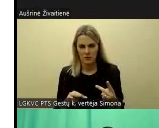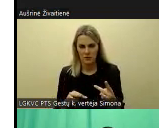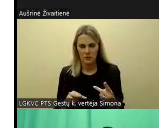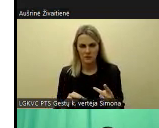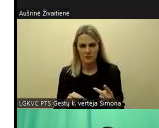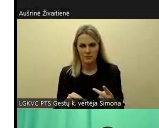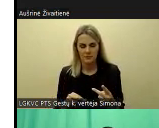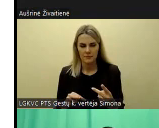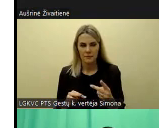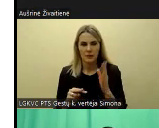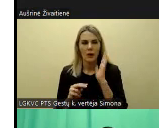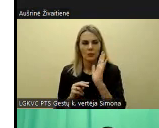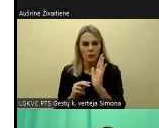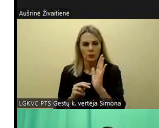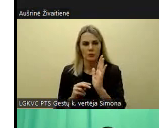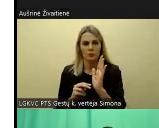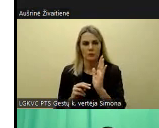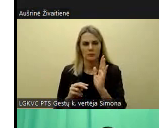būtų darna,